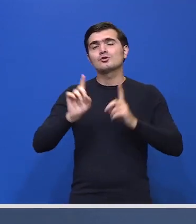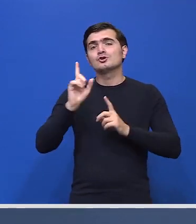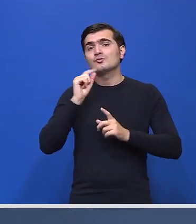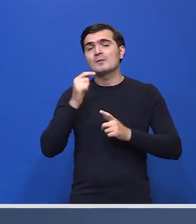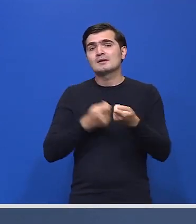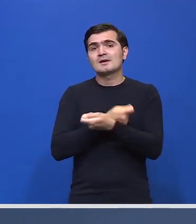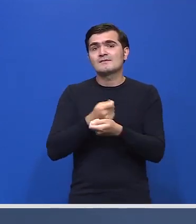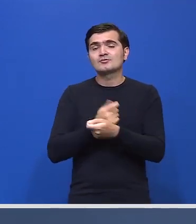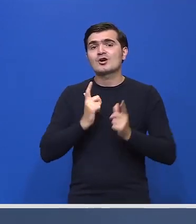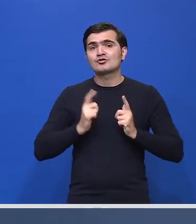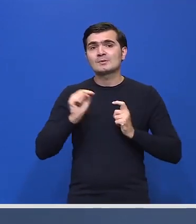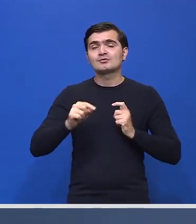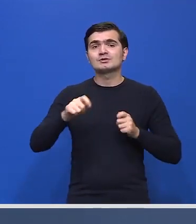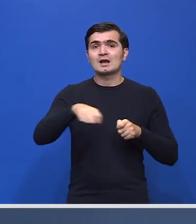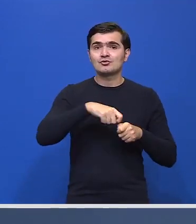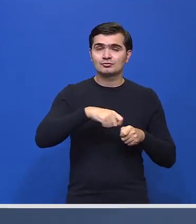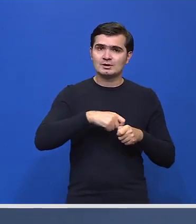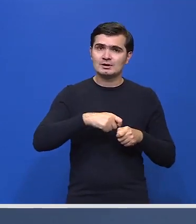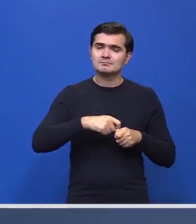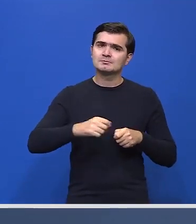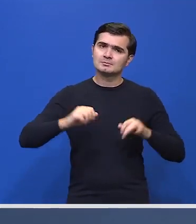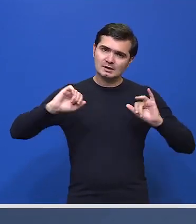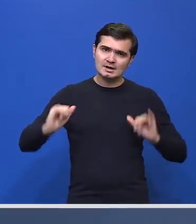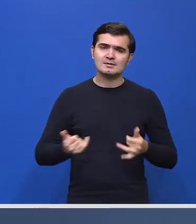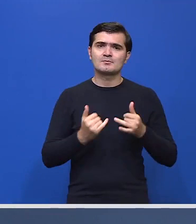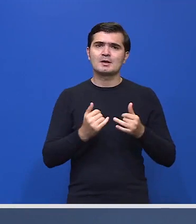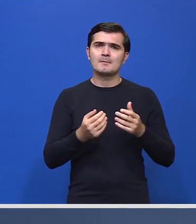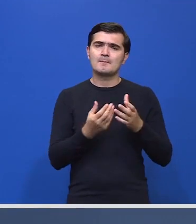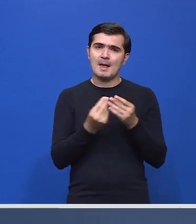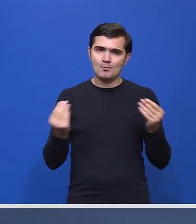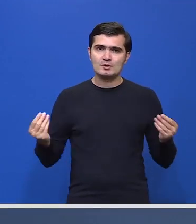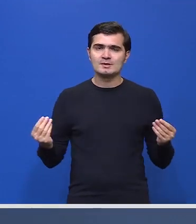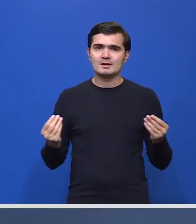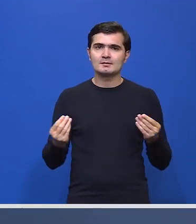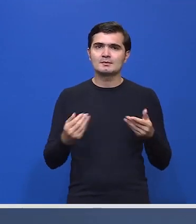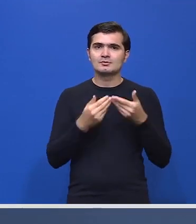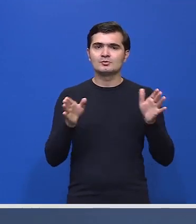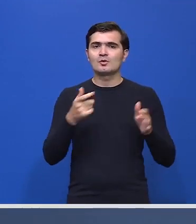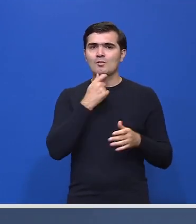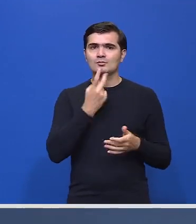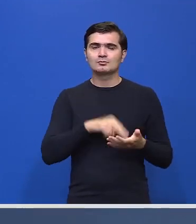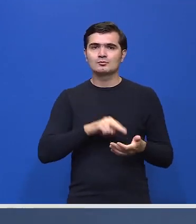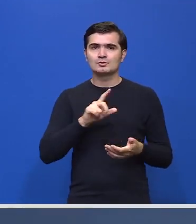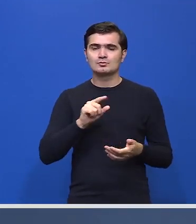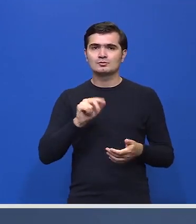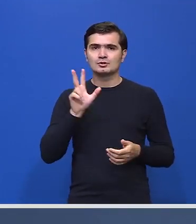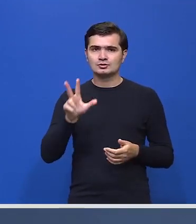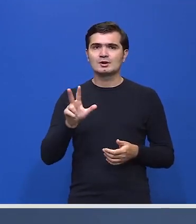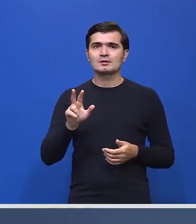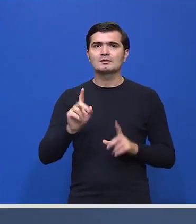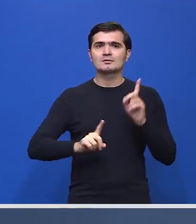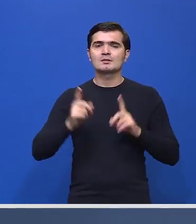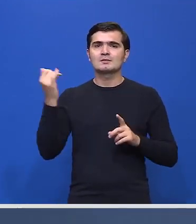se așteaptă ca aceste ajustări să se întâmple, ajustări suplimentare, să se întâmple începând cu 2023. Odată cu